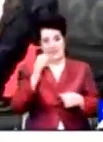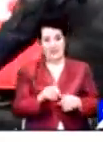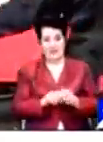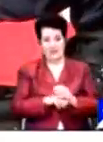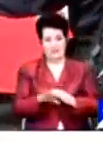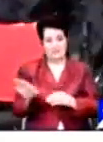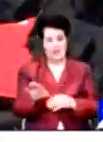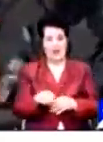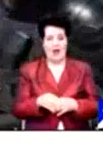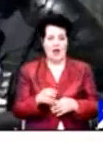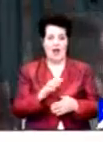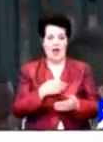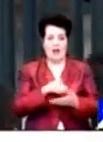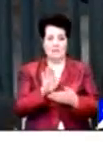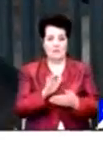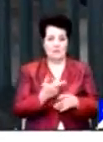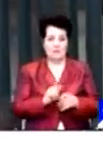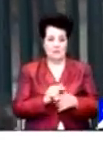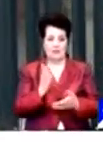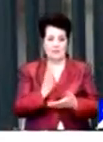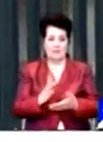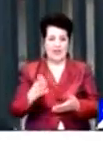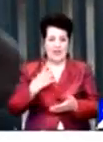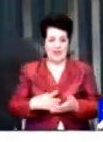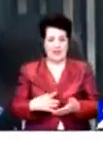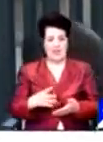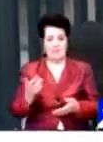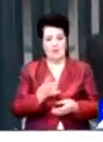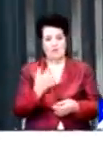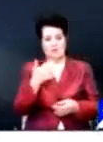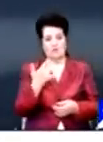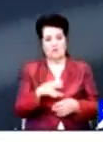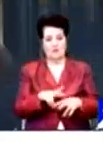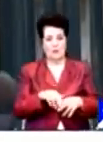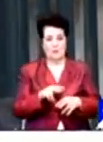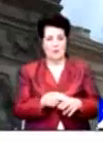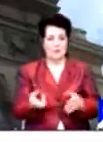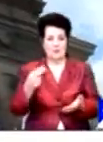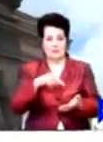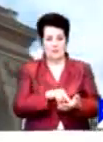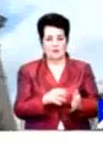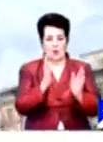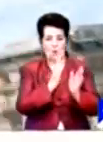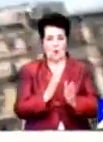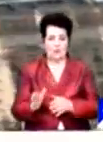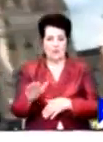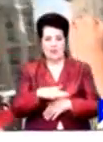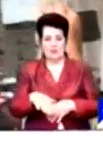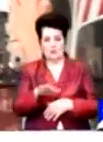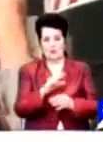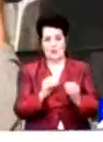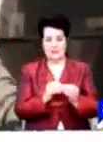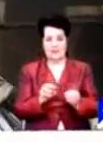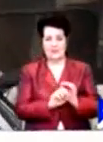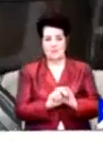părăsească Panteonul și a fost nevoie de intervenția peste 50 de polițiști pentru restabilirea ordinii în zonă. Câteva zeci